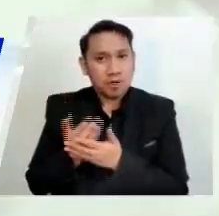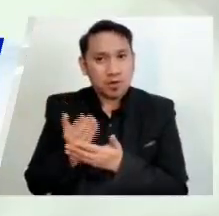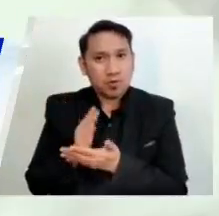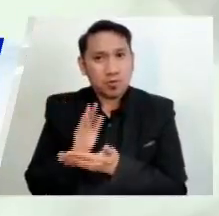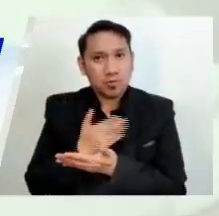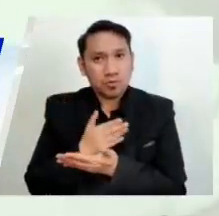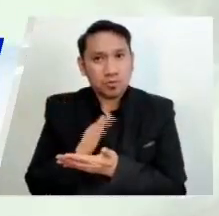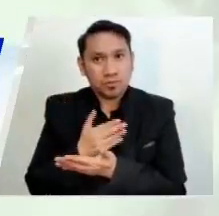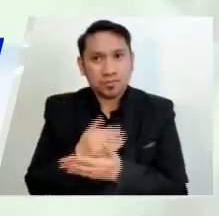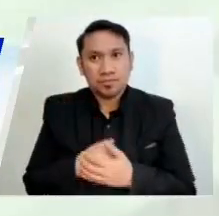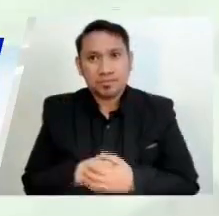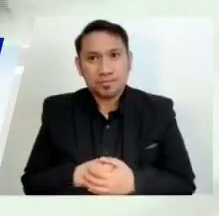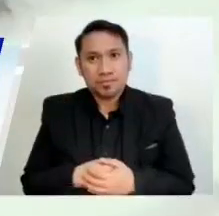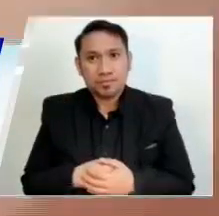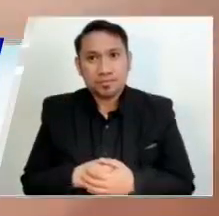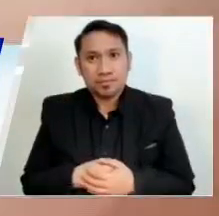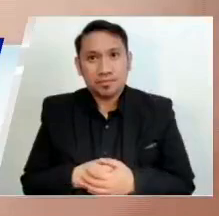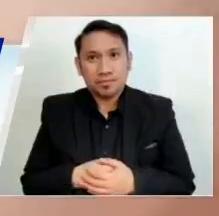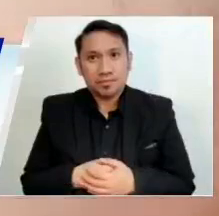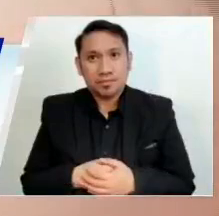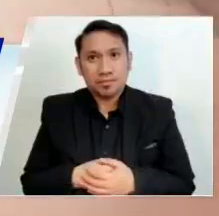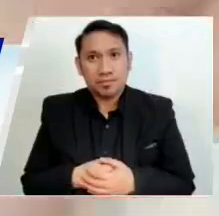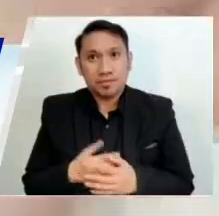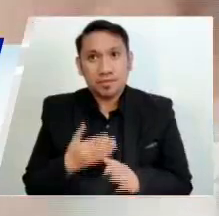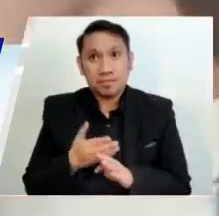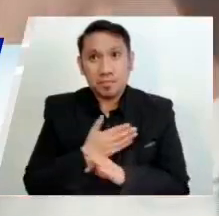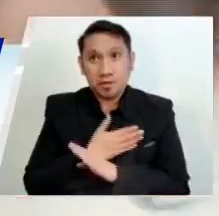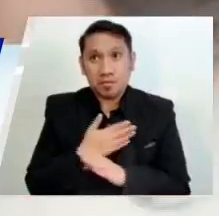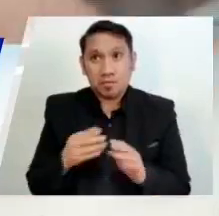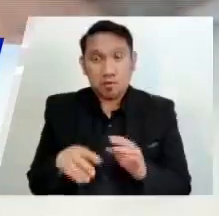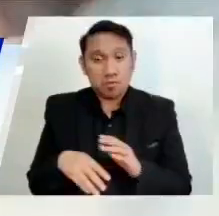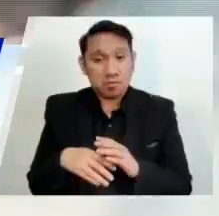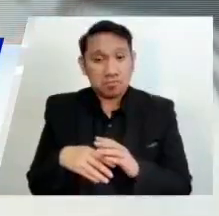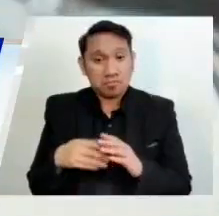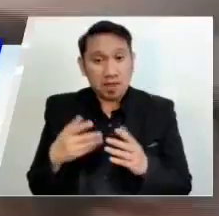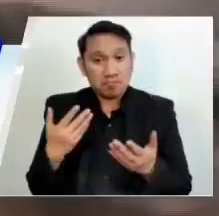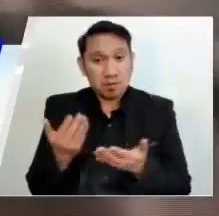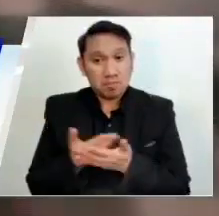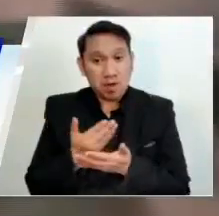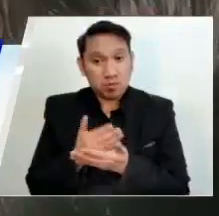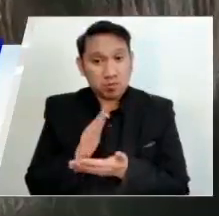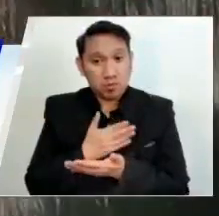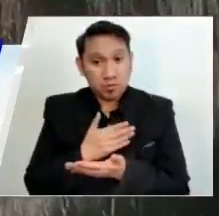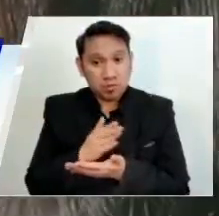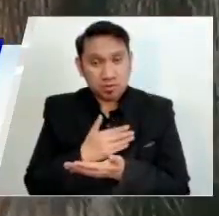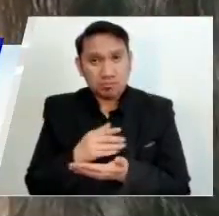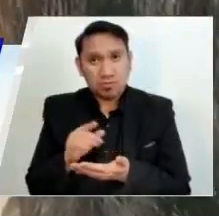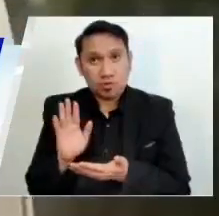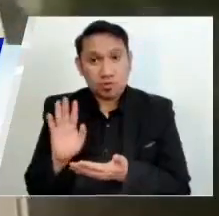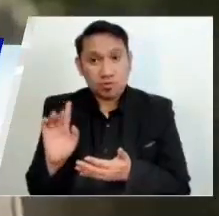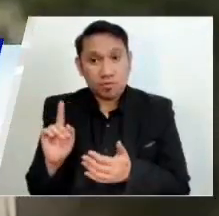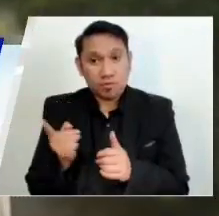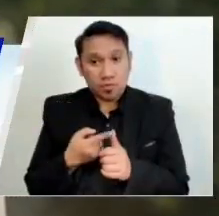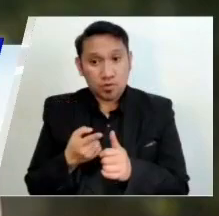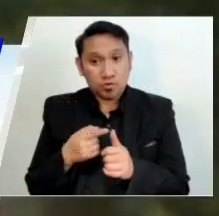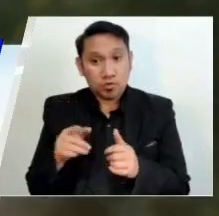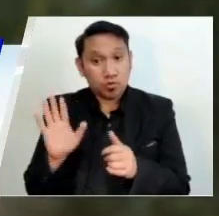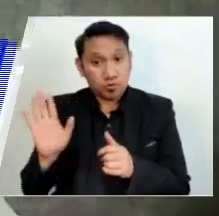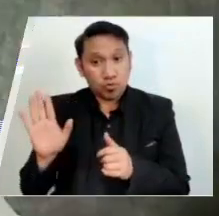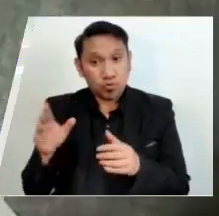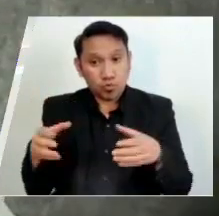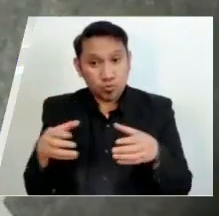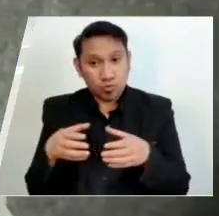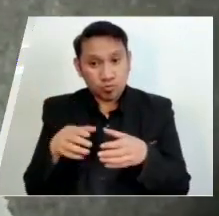With Youth. Pero bago ang release ng mini-album, uunahing ilabas ng grupo ang single nila na I Got